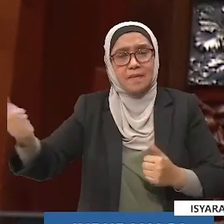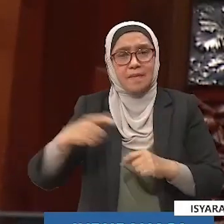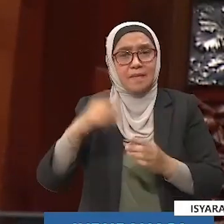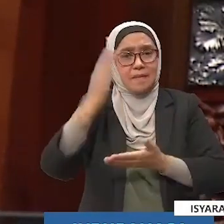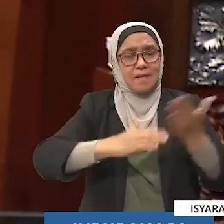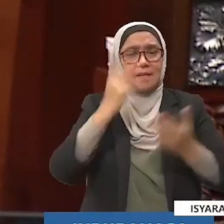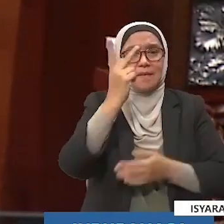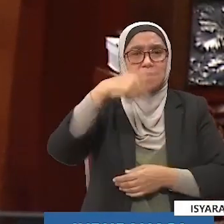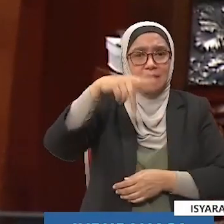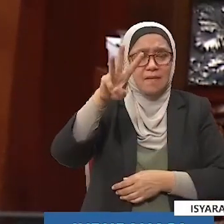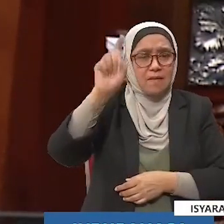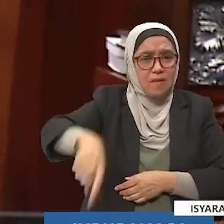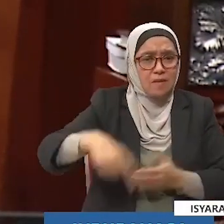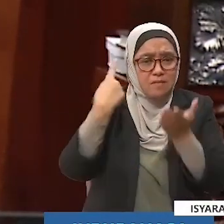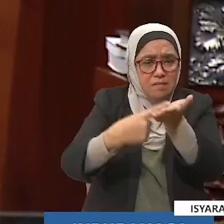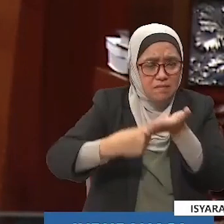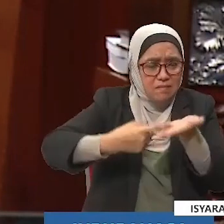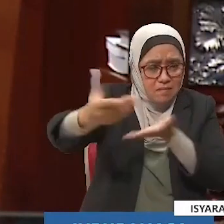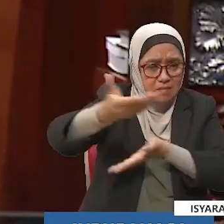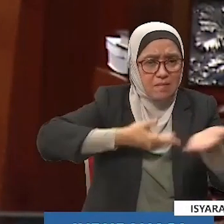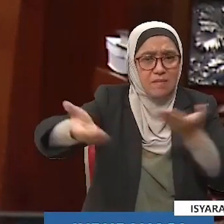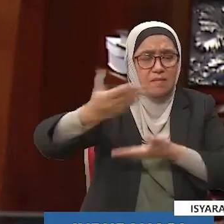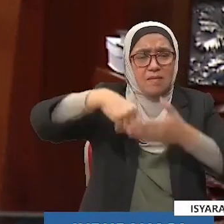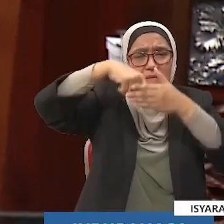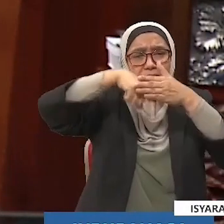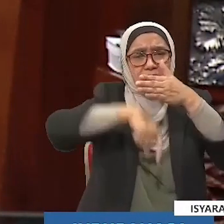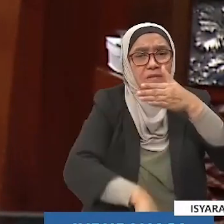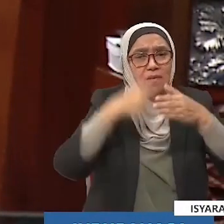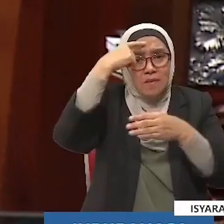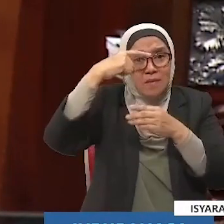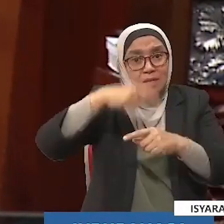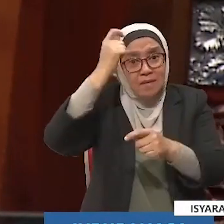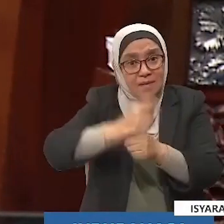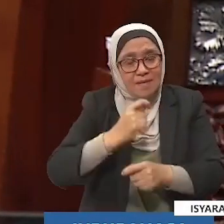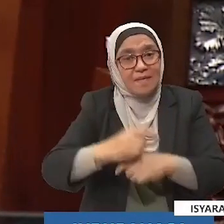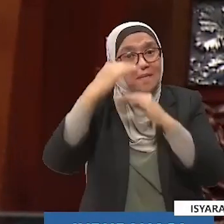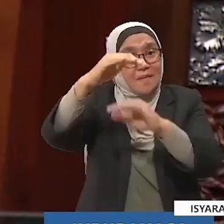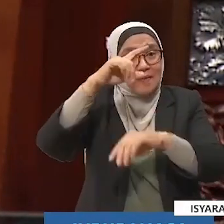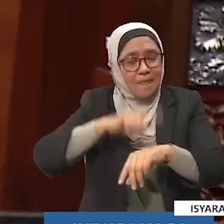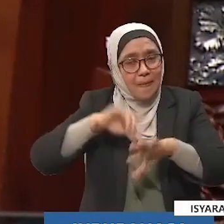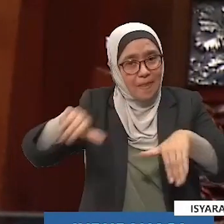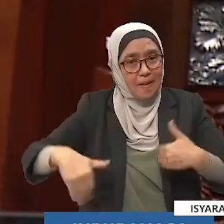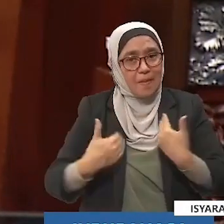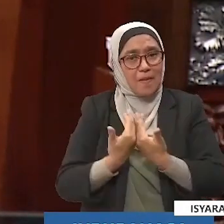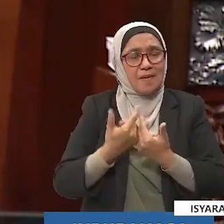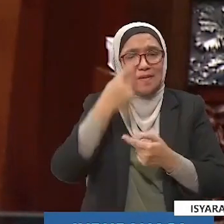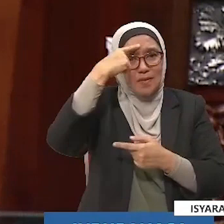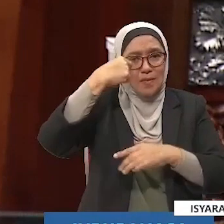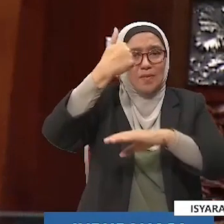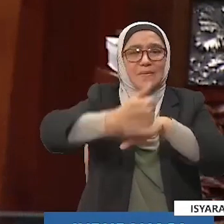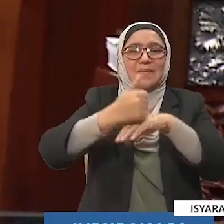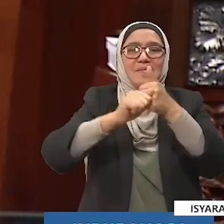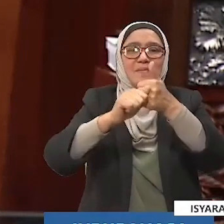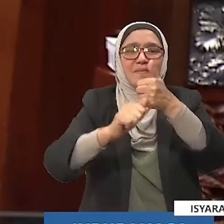kena mengadakan banyak lagi perbincangan lanjut bagi menentukan tempo Master Bagaimana untuk kita menumbuhkan jawatankuasa jabatan